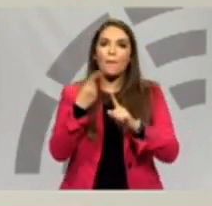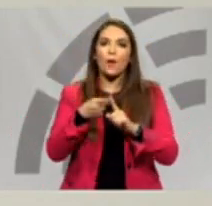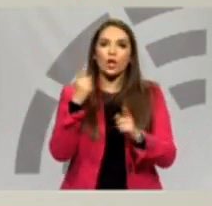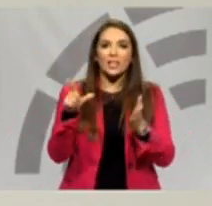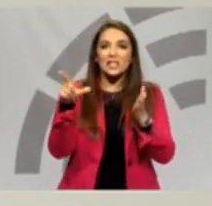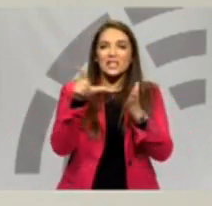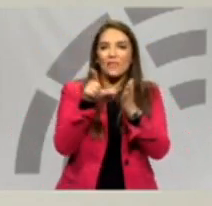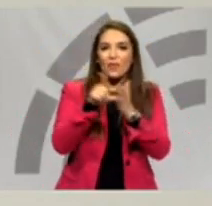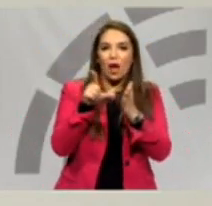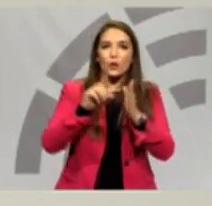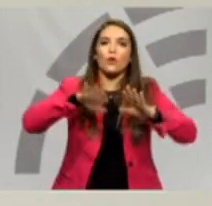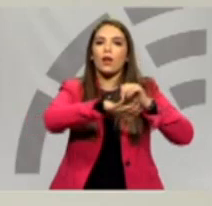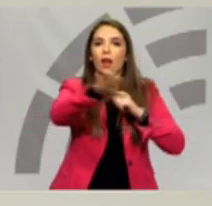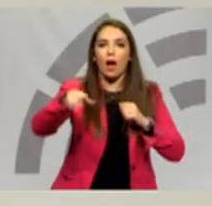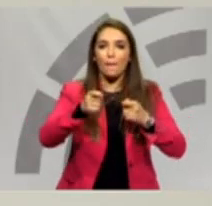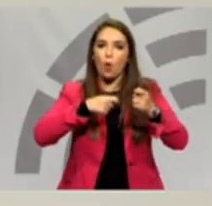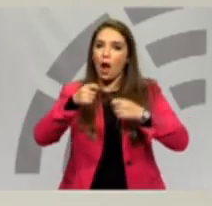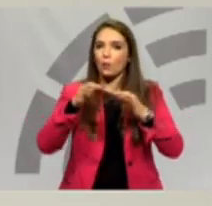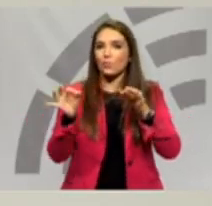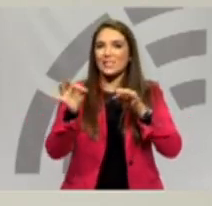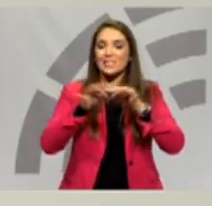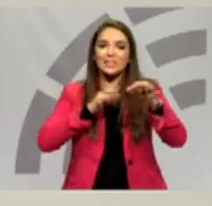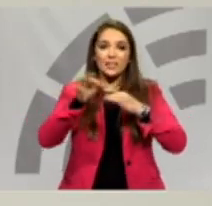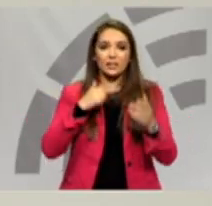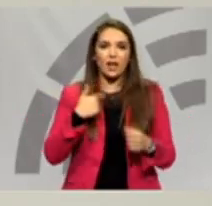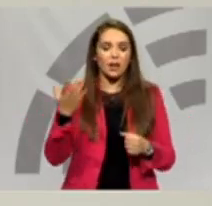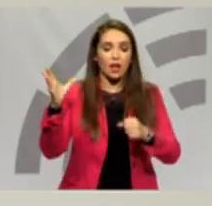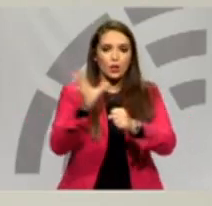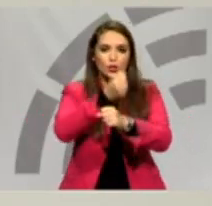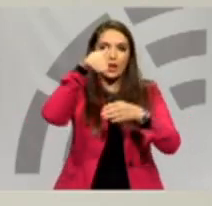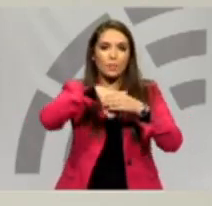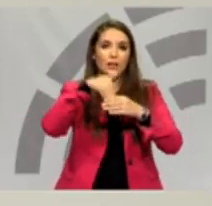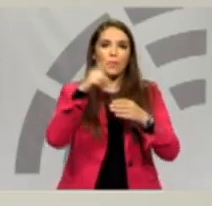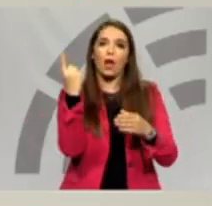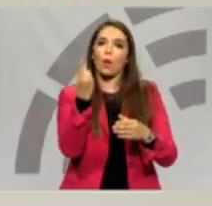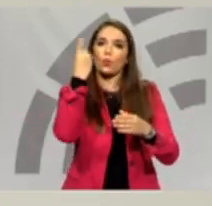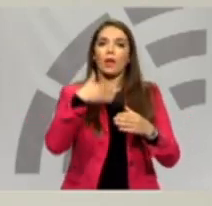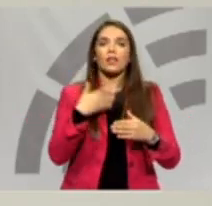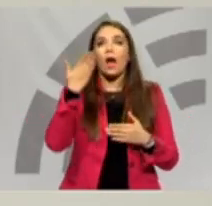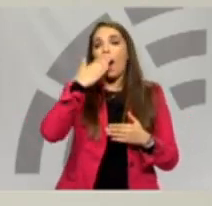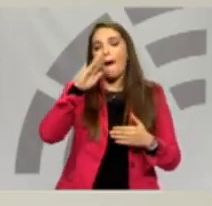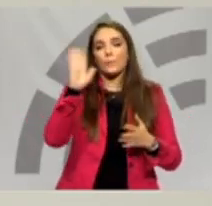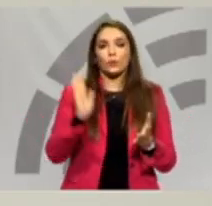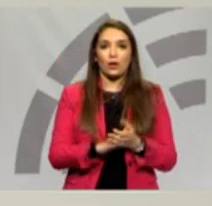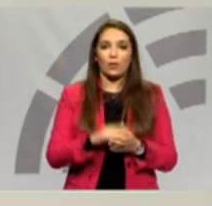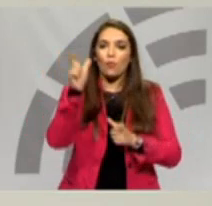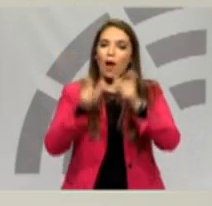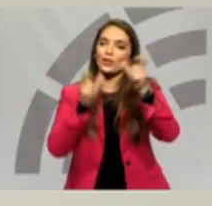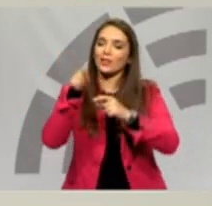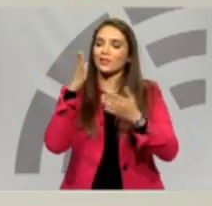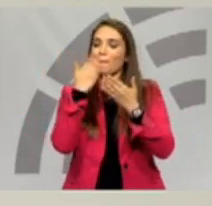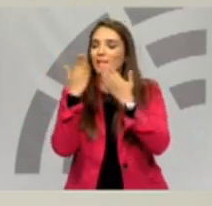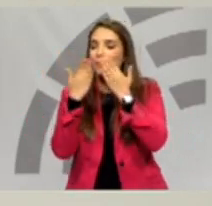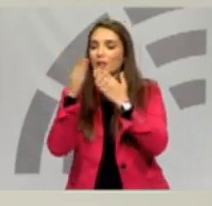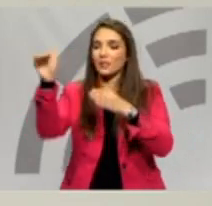في القانون العام والعلوم السياسيه حصلت على المرتبه الاولى في الدوري الاول من هذه الانتخابات وهذا من فضل ربي وثم بفضل دعمكم